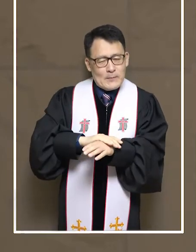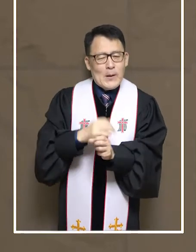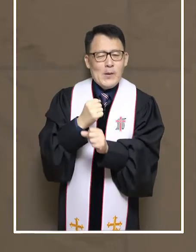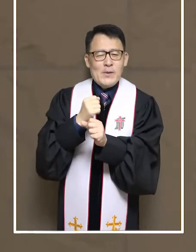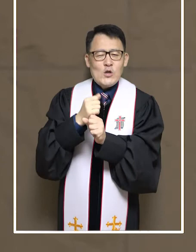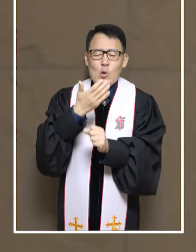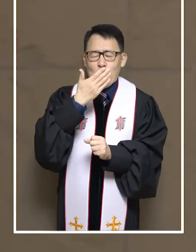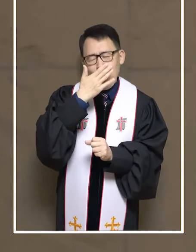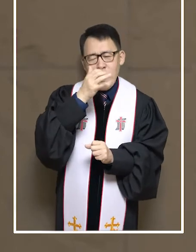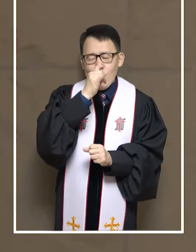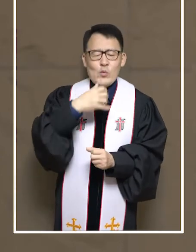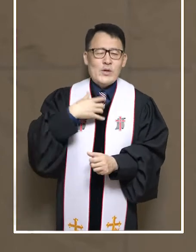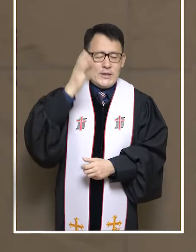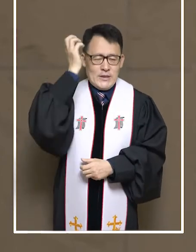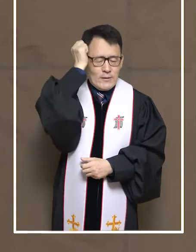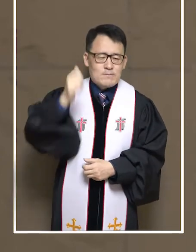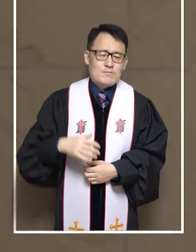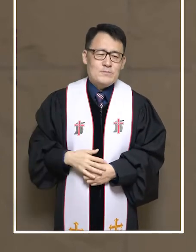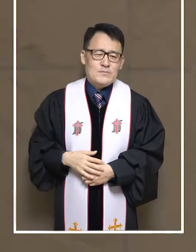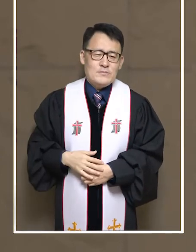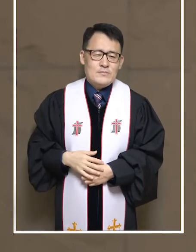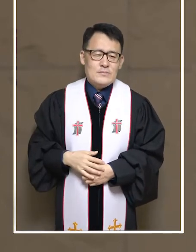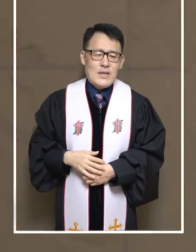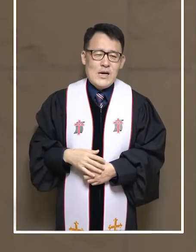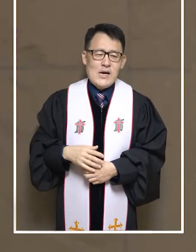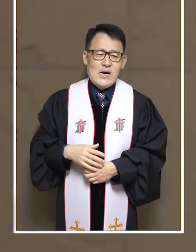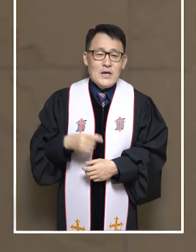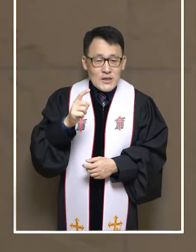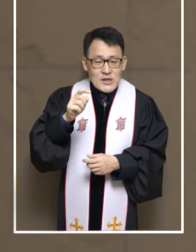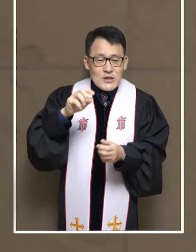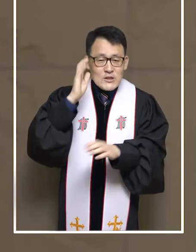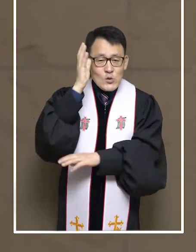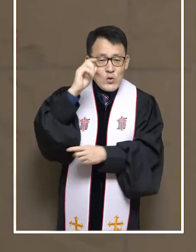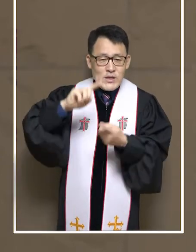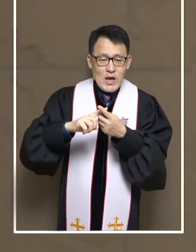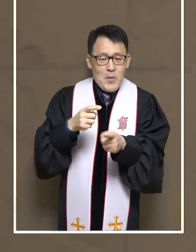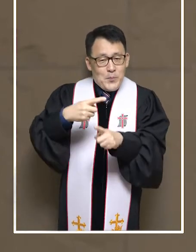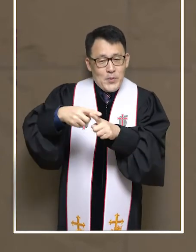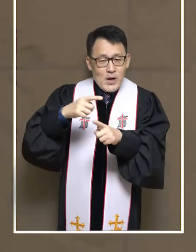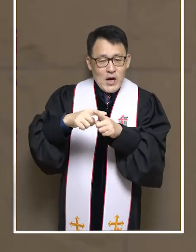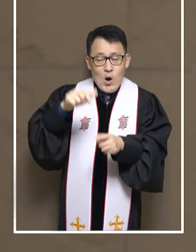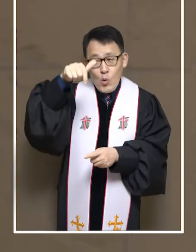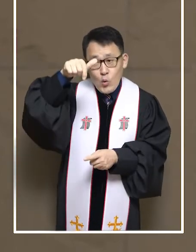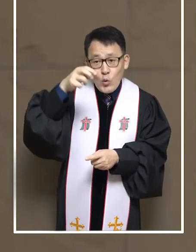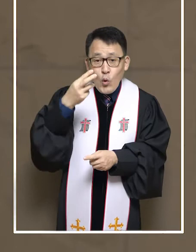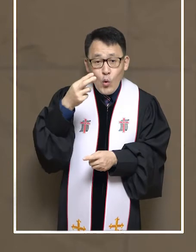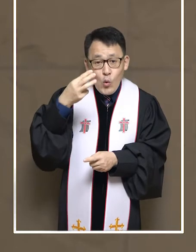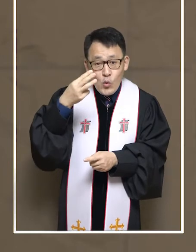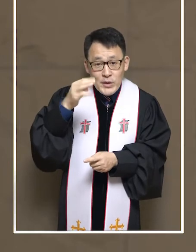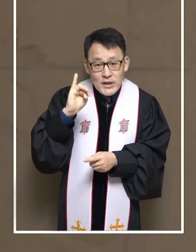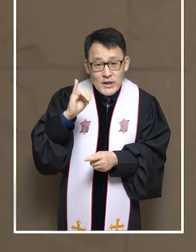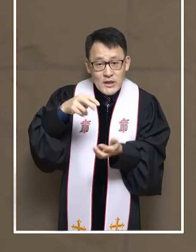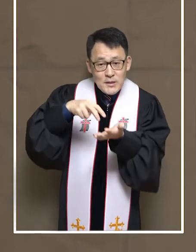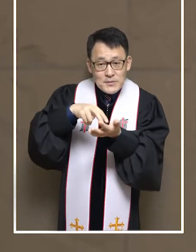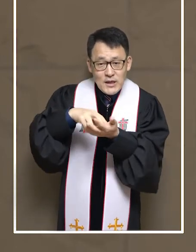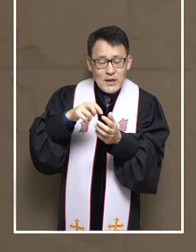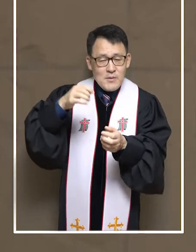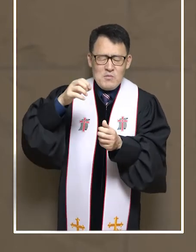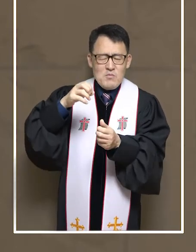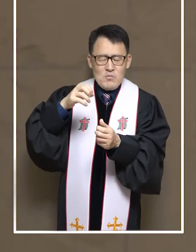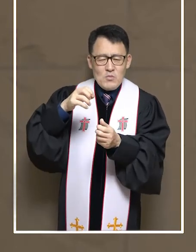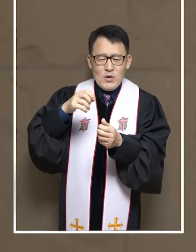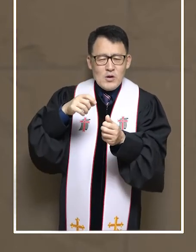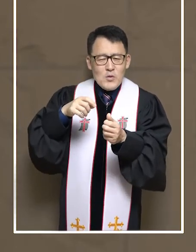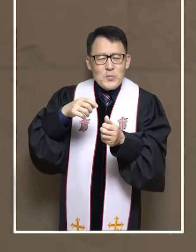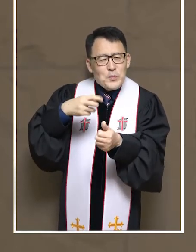설교를 생생하게 기억하고 있다. 이 설교들에 대한 평가는 교리적 입장에서 내려져서는 안